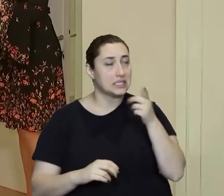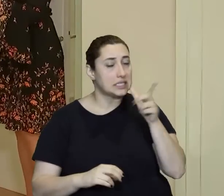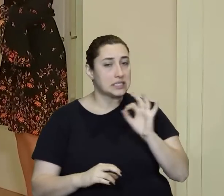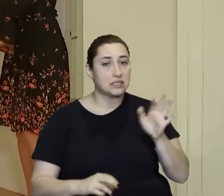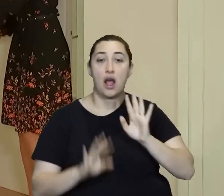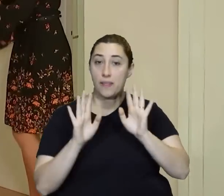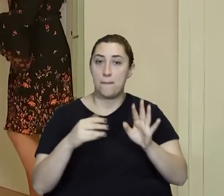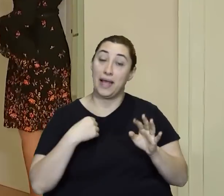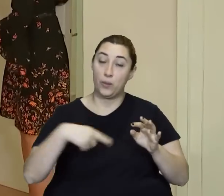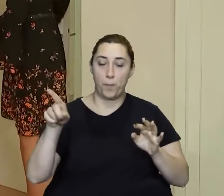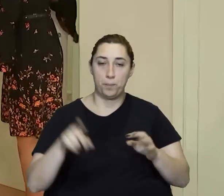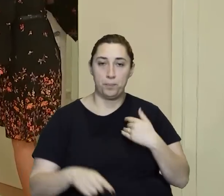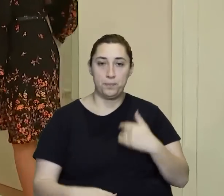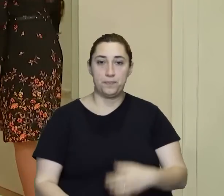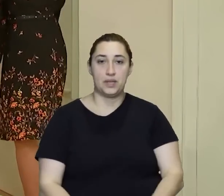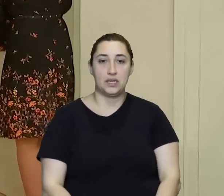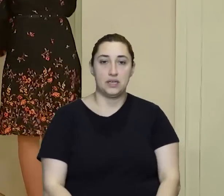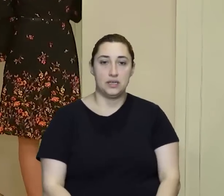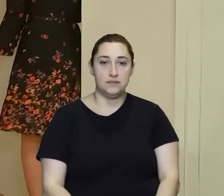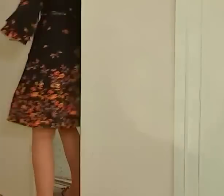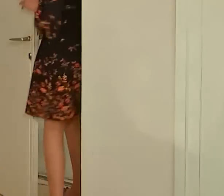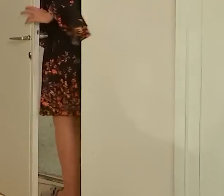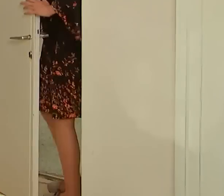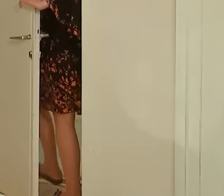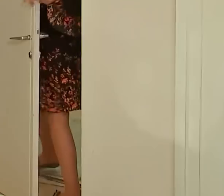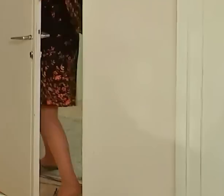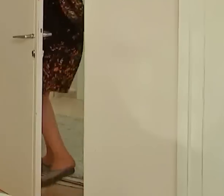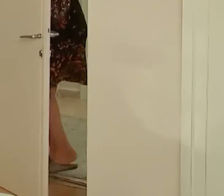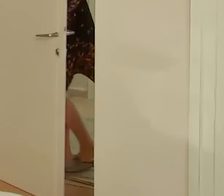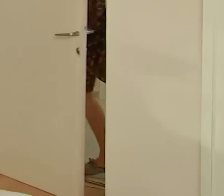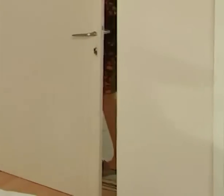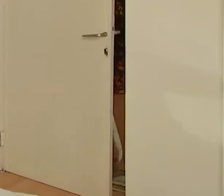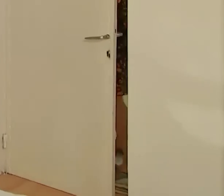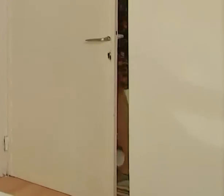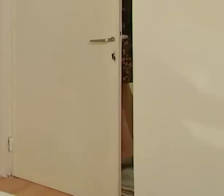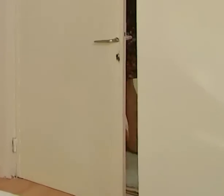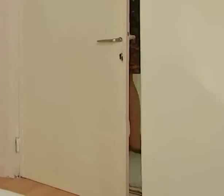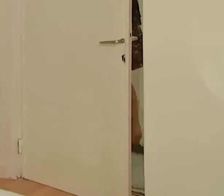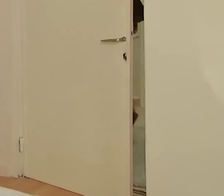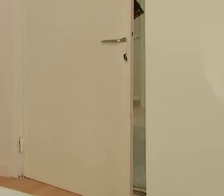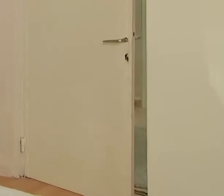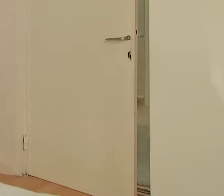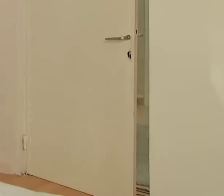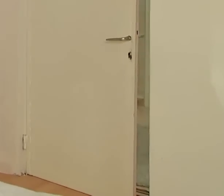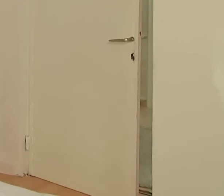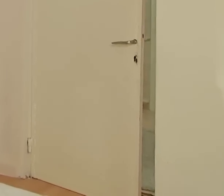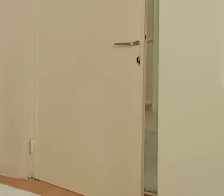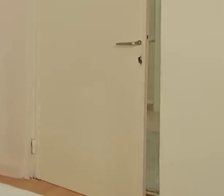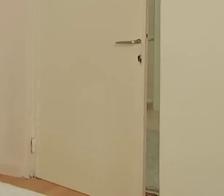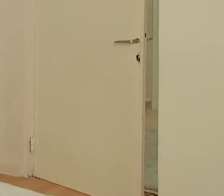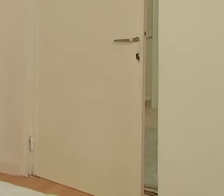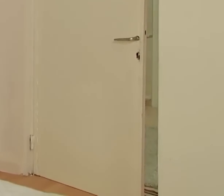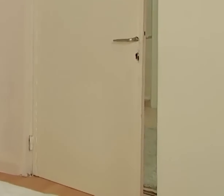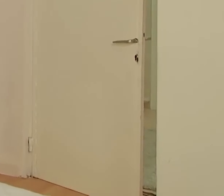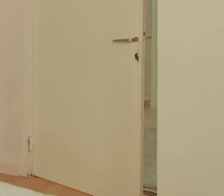Evet. Tamam, ben gidiyorum. Ömer kahvaltı tepsisiyle Zehra odadan ayrılıyor. Ömer keyifsizce ilerleyip tepsiyi tuvalet masasına